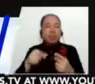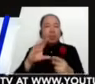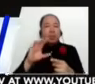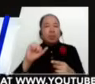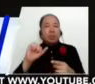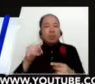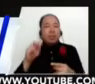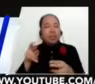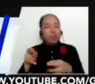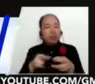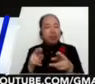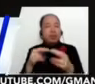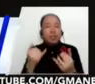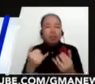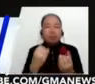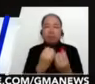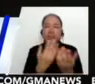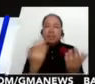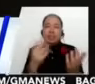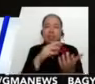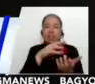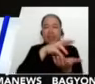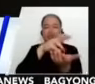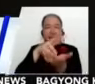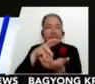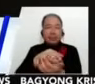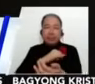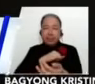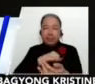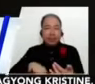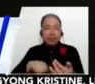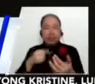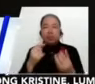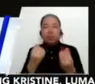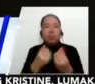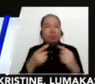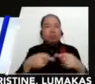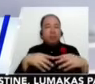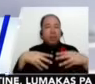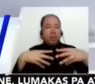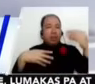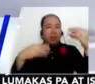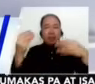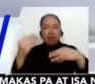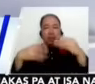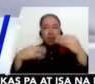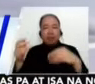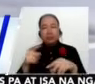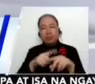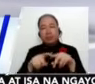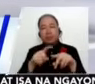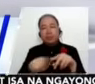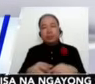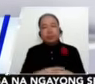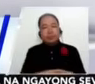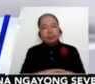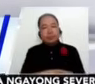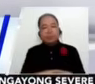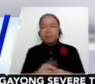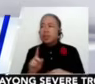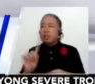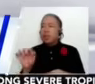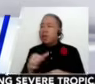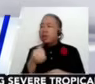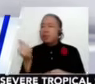rin sa probinsya ng Isabela ang walang supply ng kuryente. Emil? Jasmine, ano pa yung ibang paghahandang ginagawa